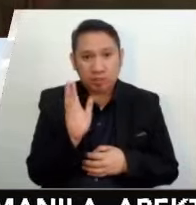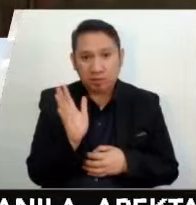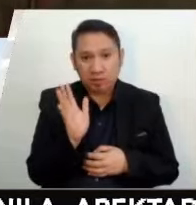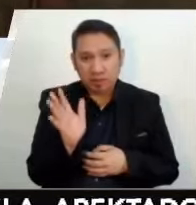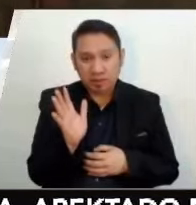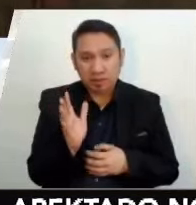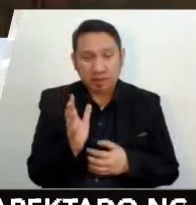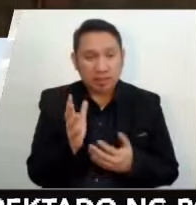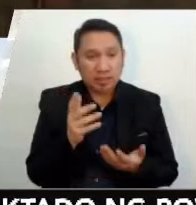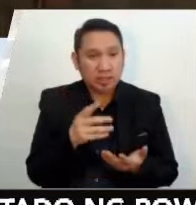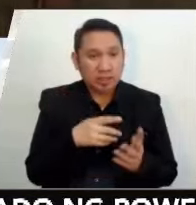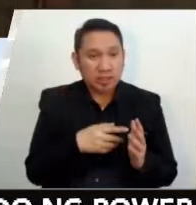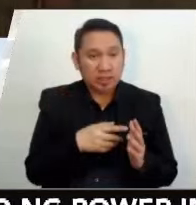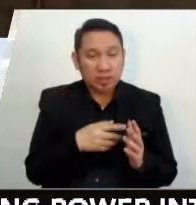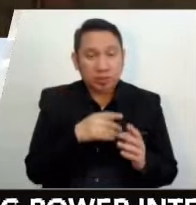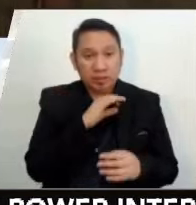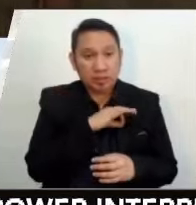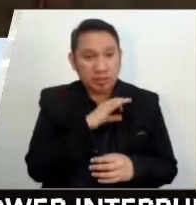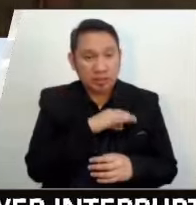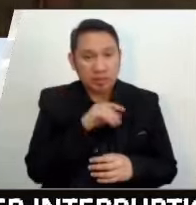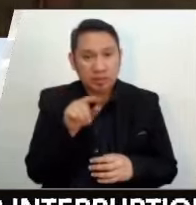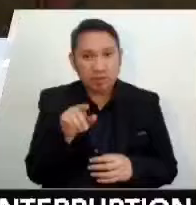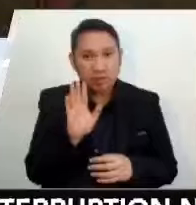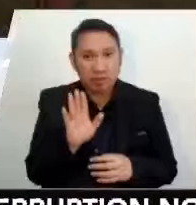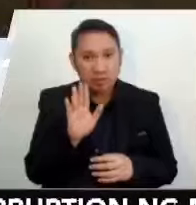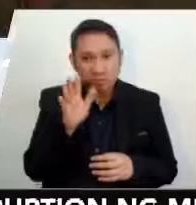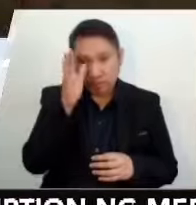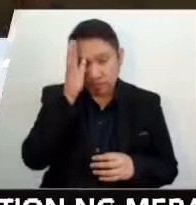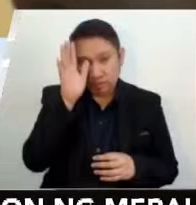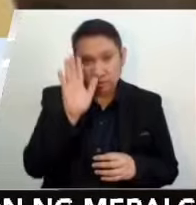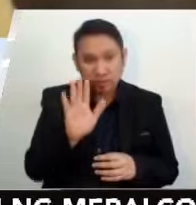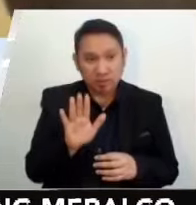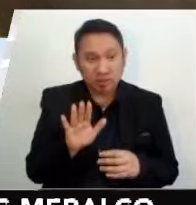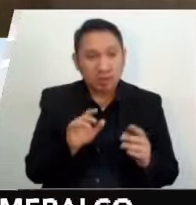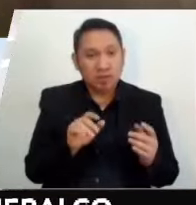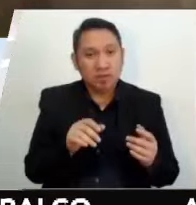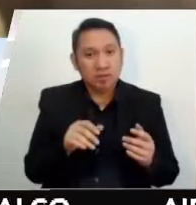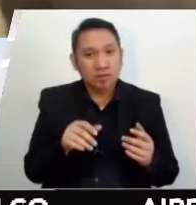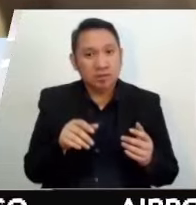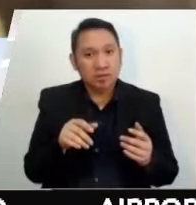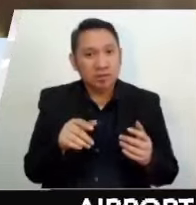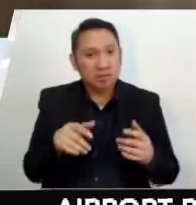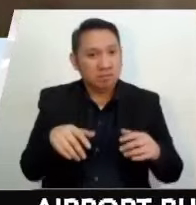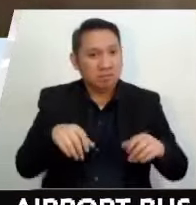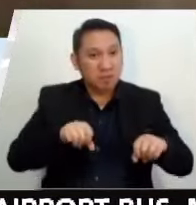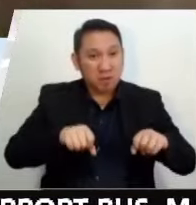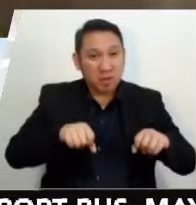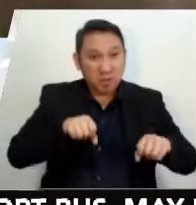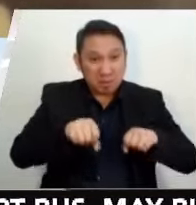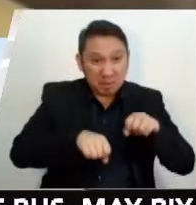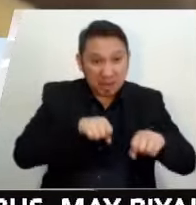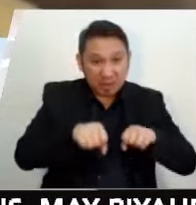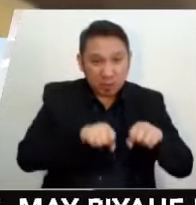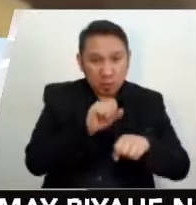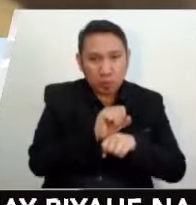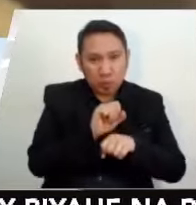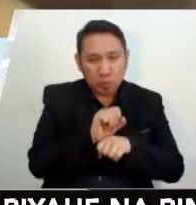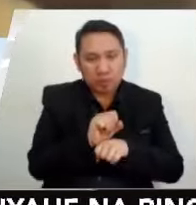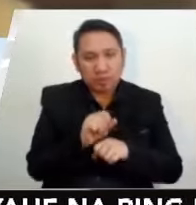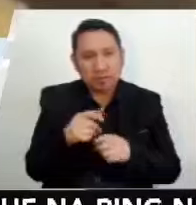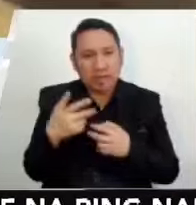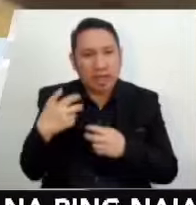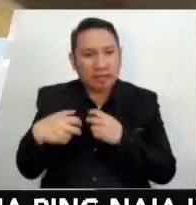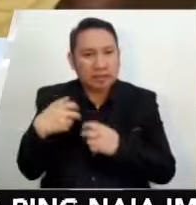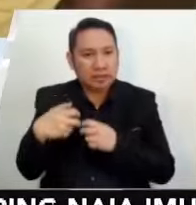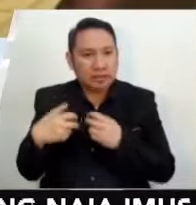araw naita ng Padre de pamilya nila sa pamamasada ng e-bike ayon kay nanay gloria mahirap ang sitwasyon nila dahil Bukod sa